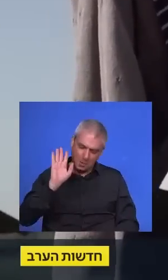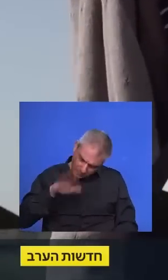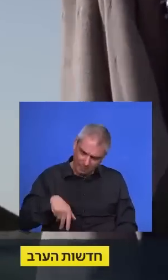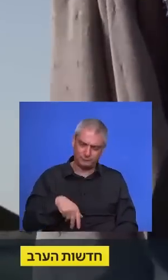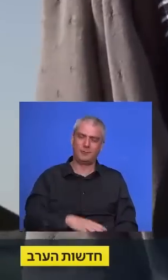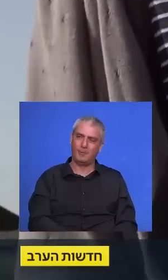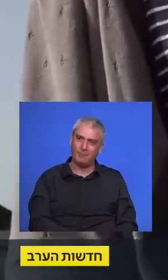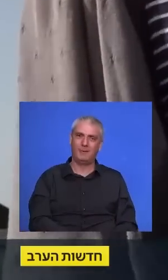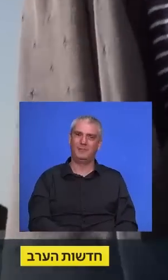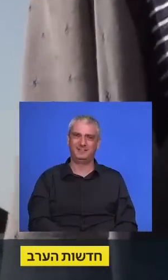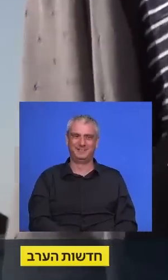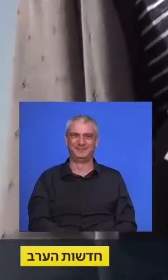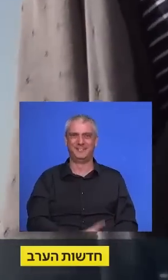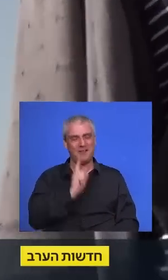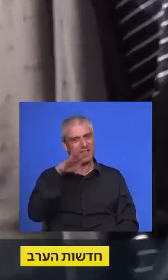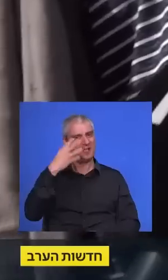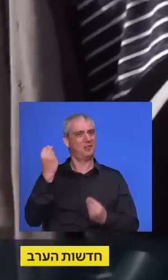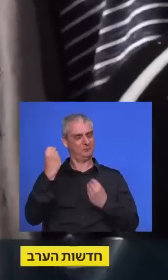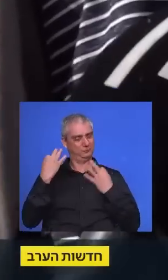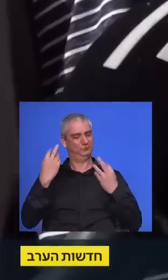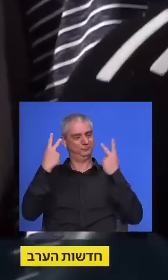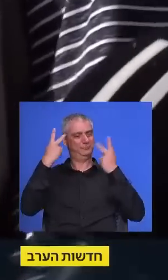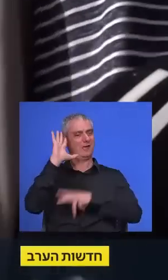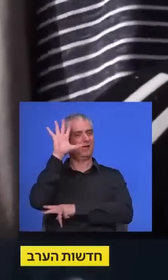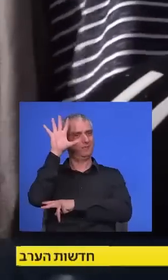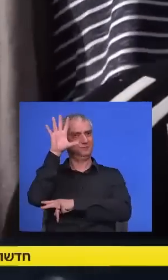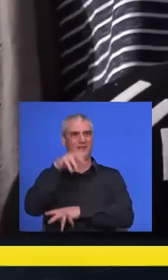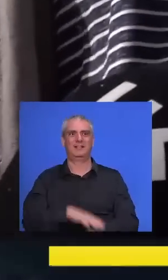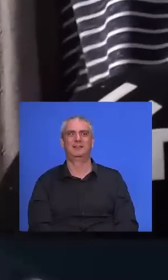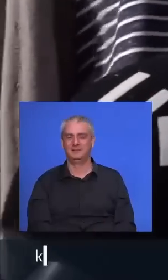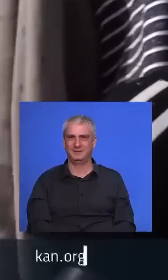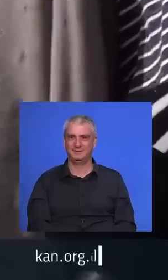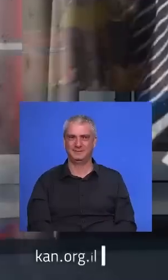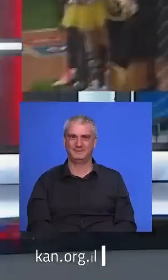באירופה. אבל להיות משהו בקדוסן.